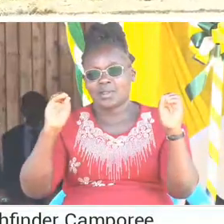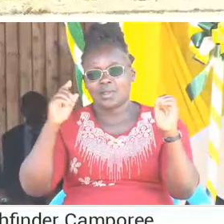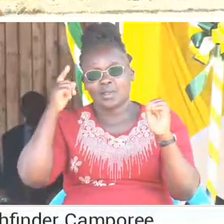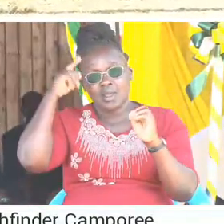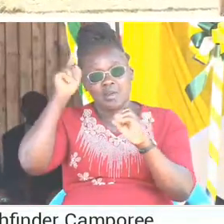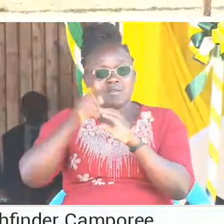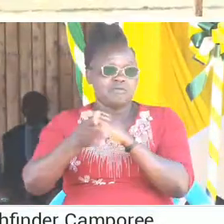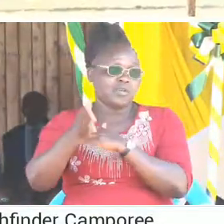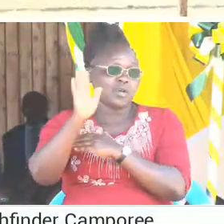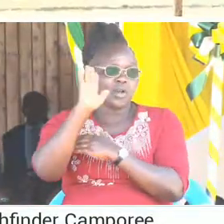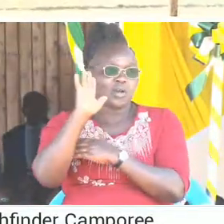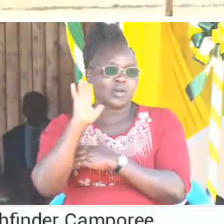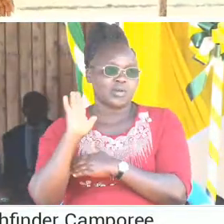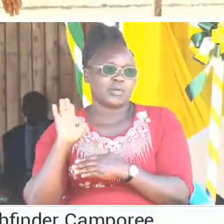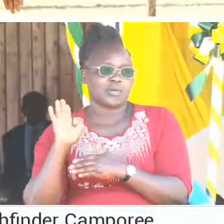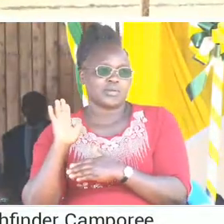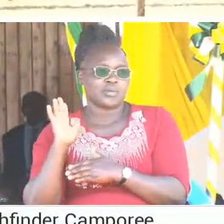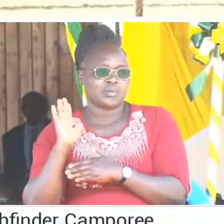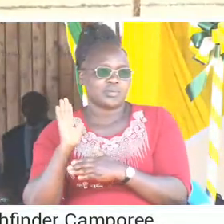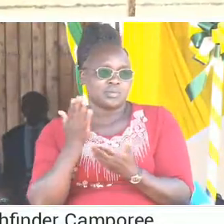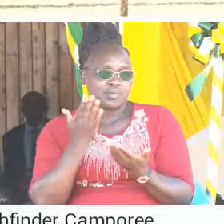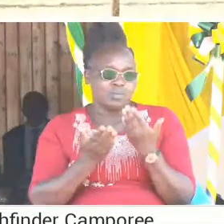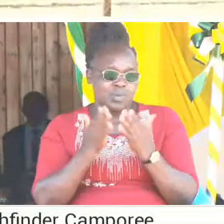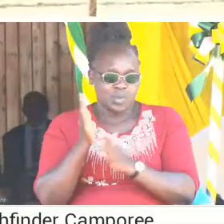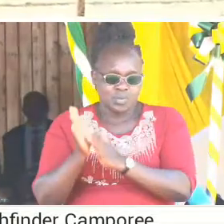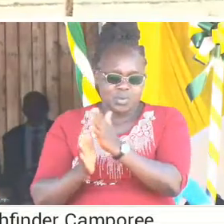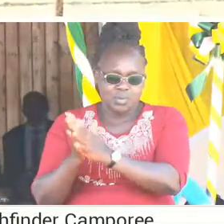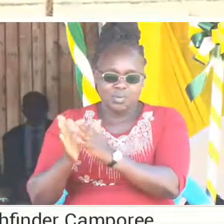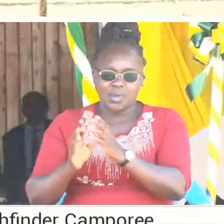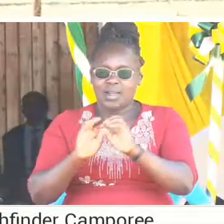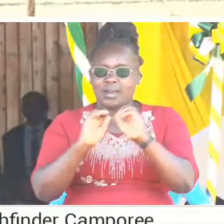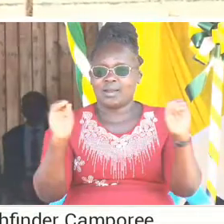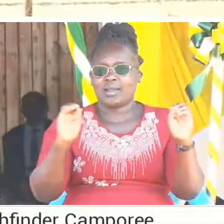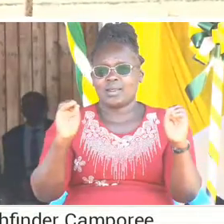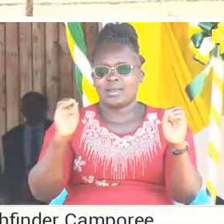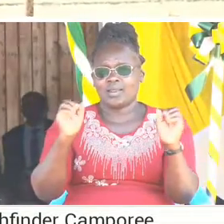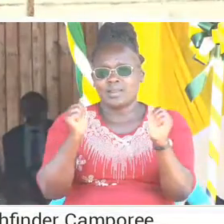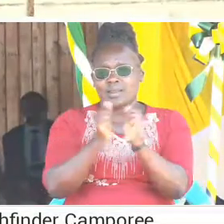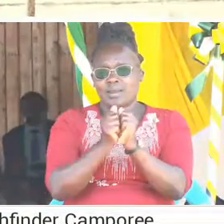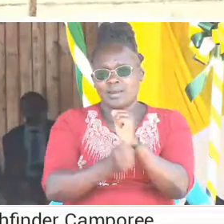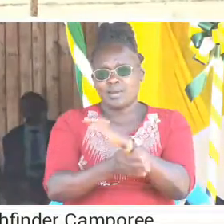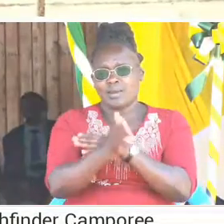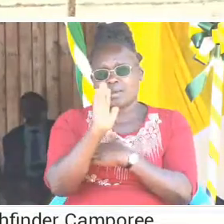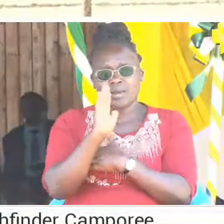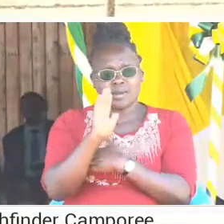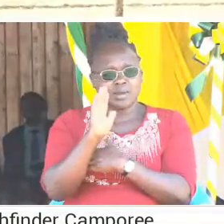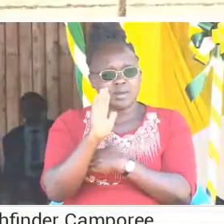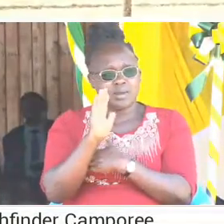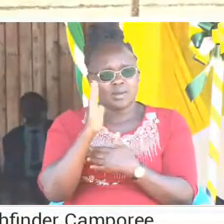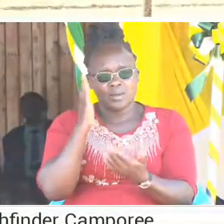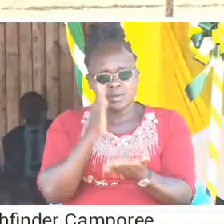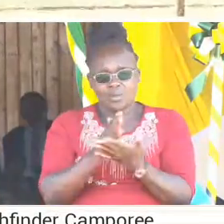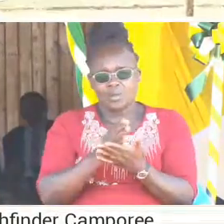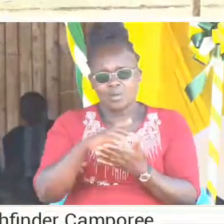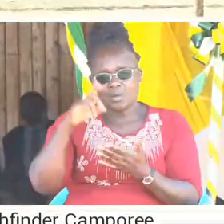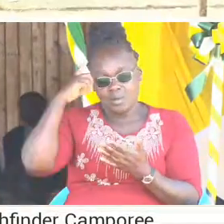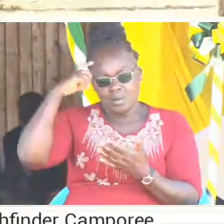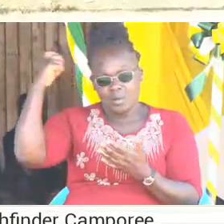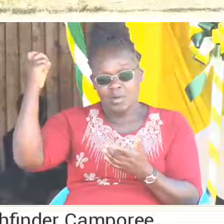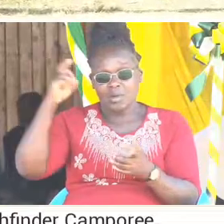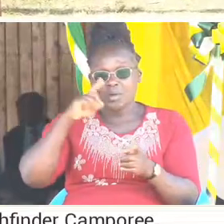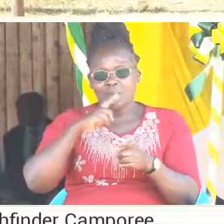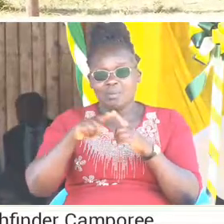ibada. Huna mpango na maombi. Huna mpango na Yesu. Wewe utaota lakini utafika.